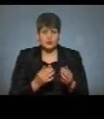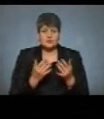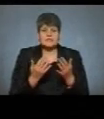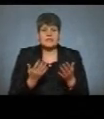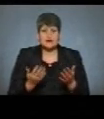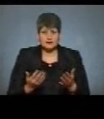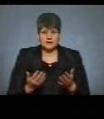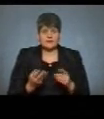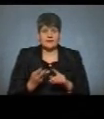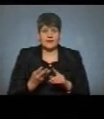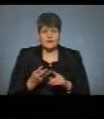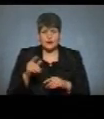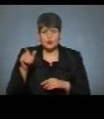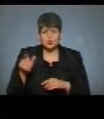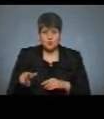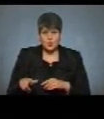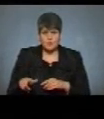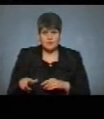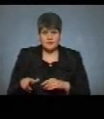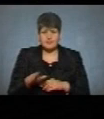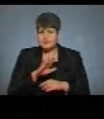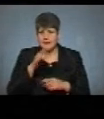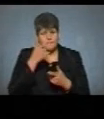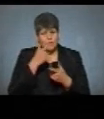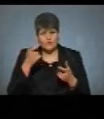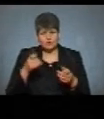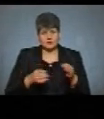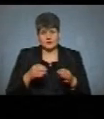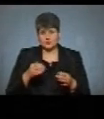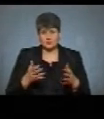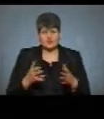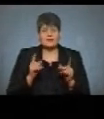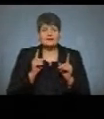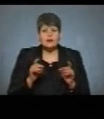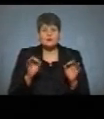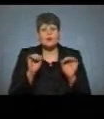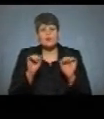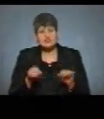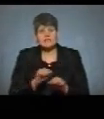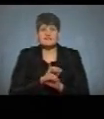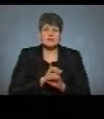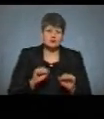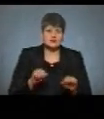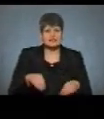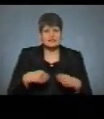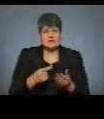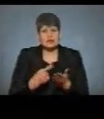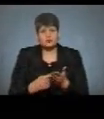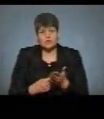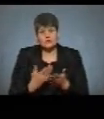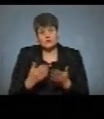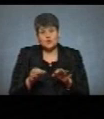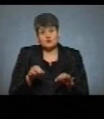Оскільки третя особа не повідомила суд навіть про можливість чи неможливість надання таких доказів, якщо суд